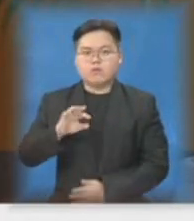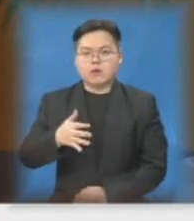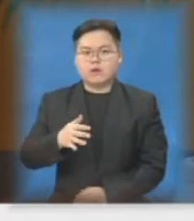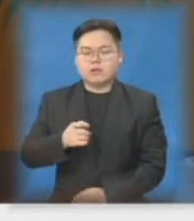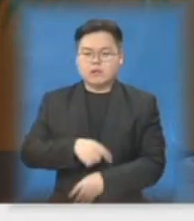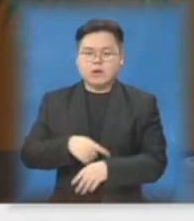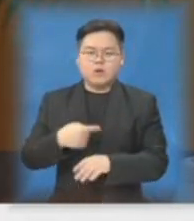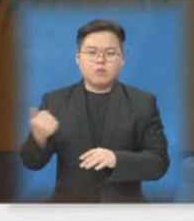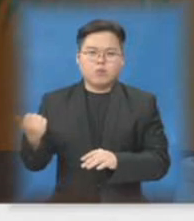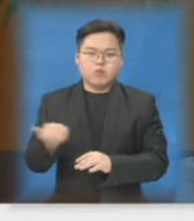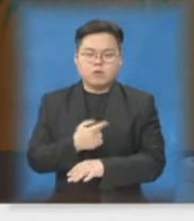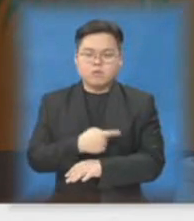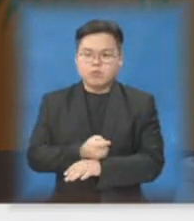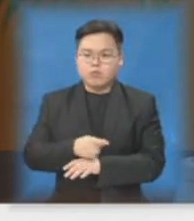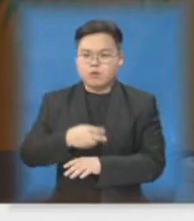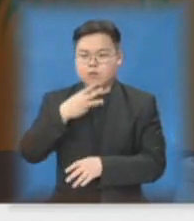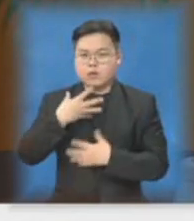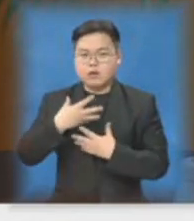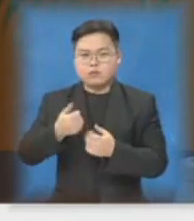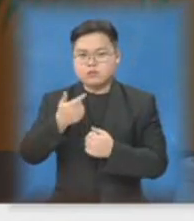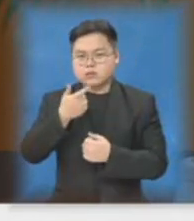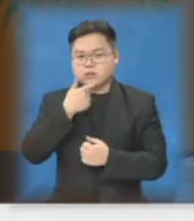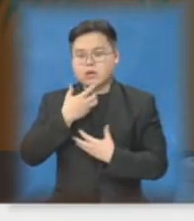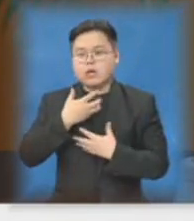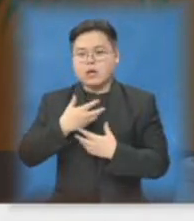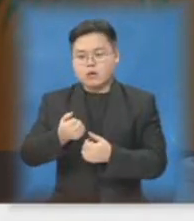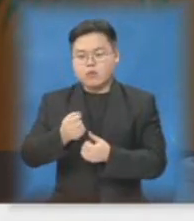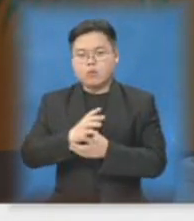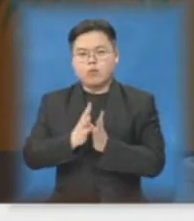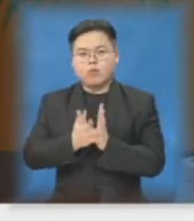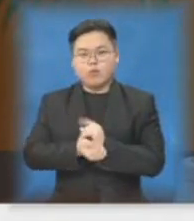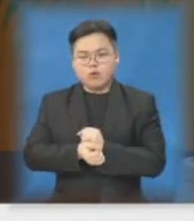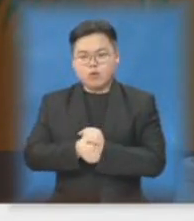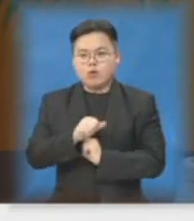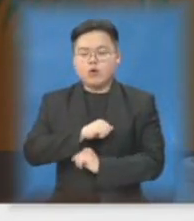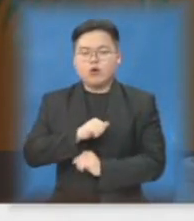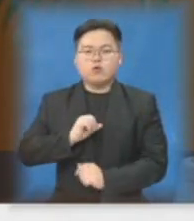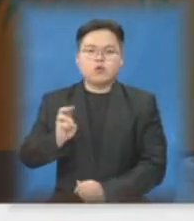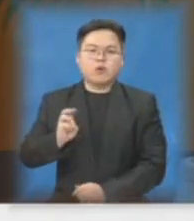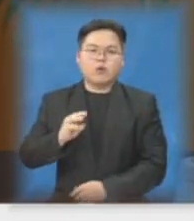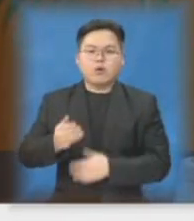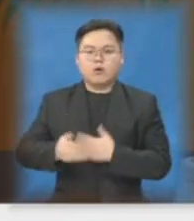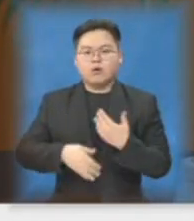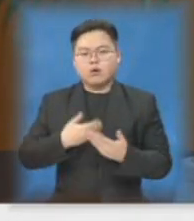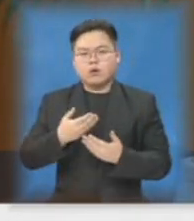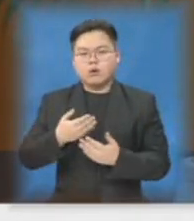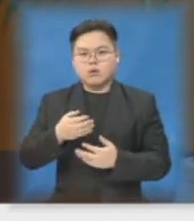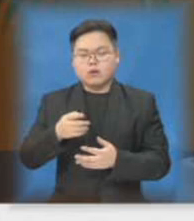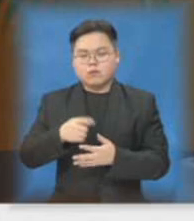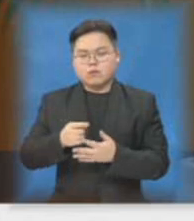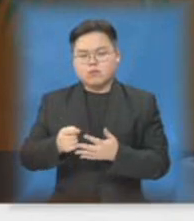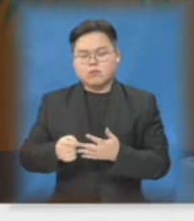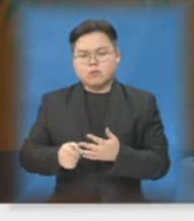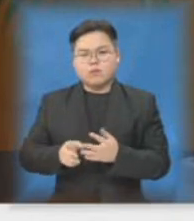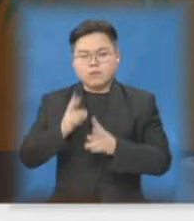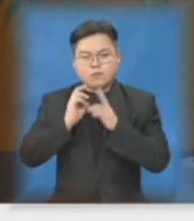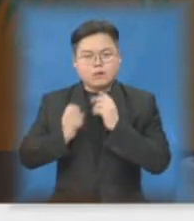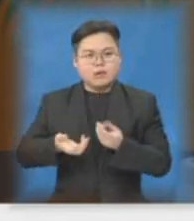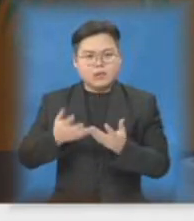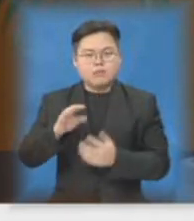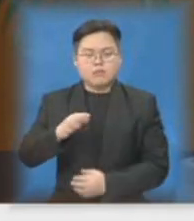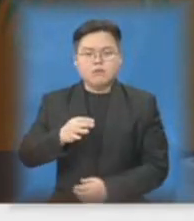Тодорхойгоор мэдээлэл авч чадахгүй байх, авсан ч гэсэн бас анхаарал сэргэн сул байх юм гээд аль аль талдаа анхаарах асуудлууд